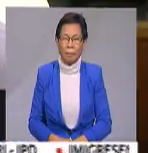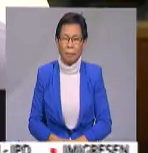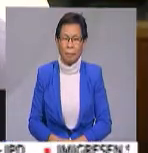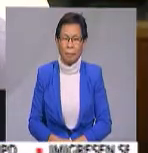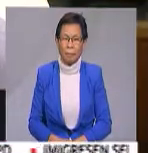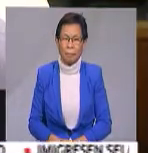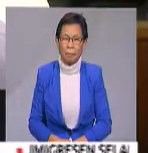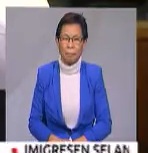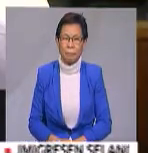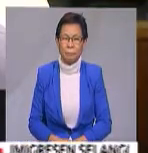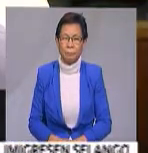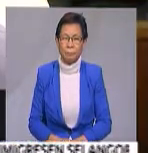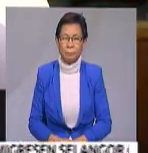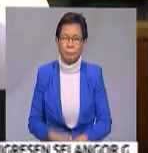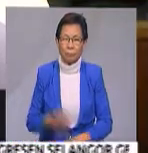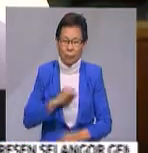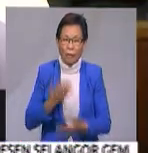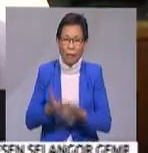Menyarankan kepada